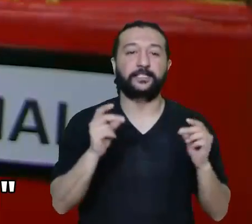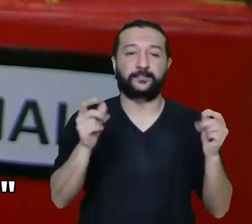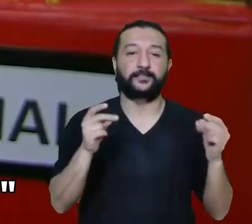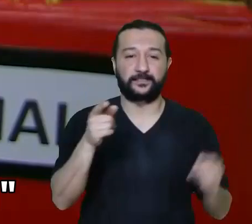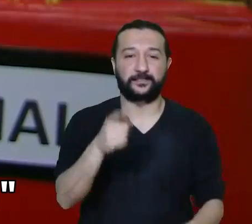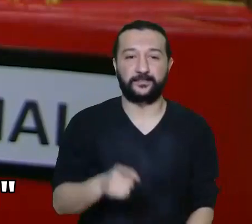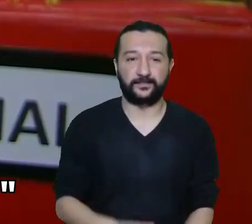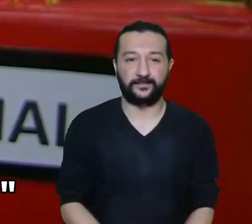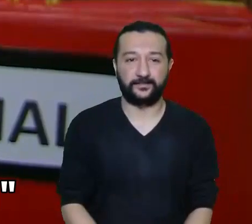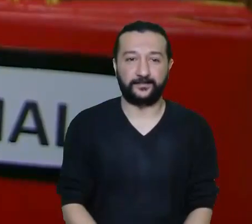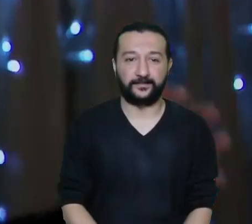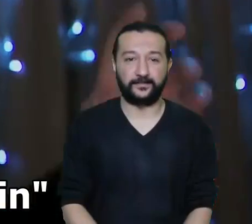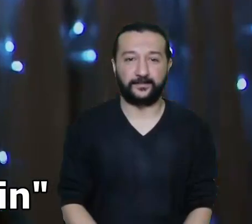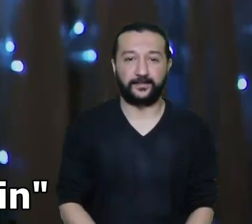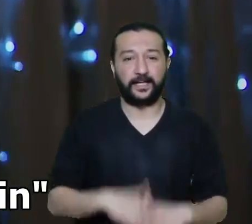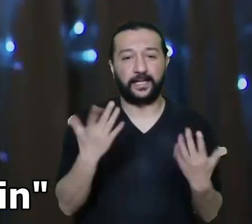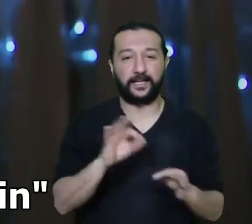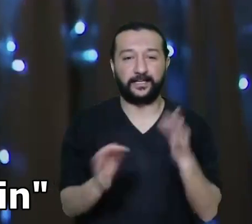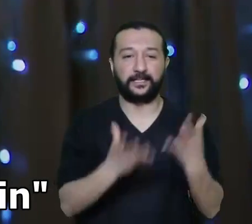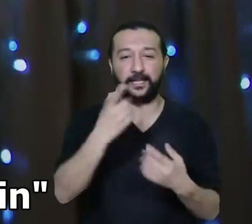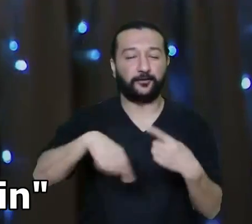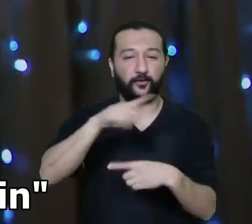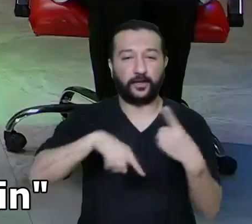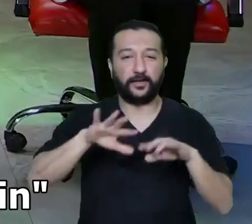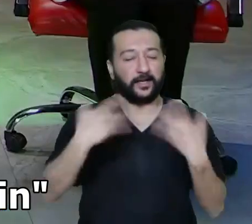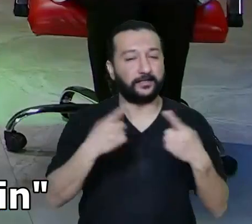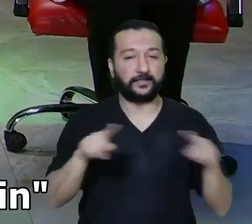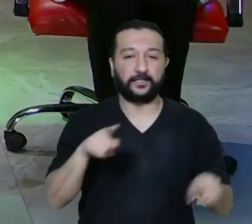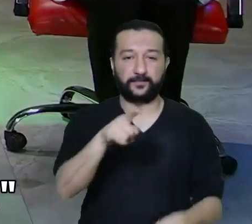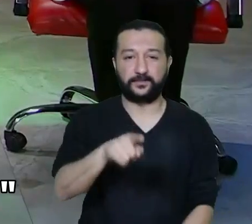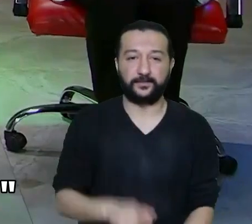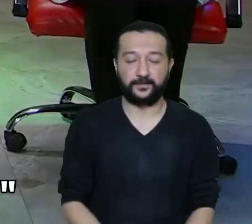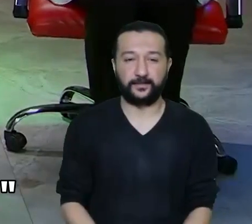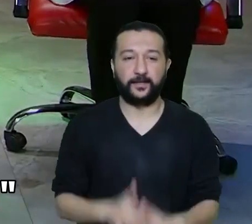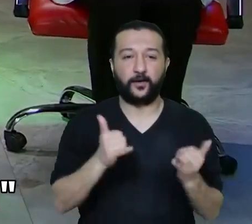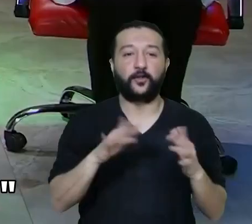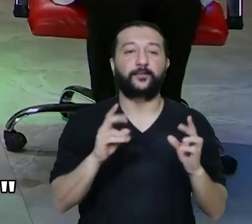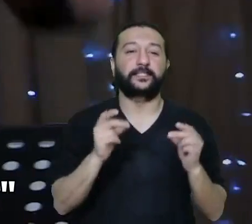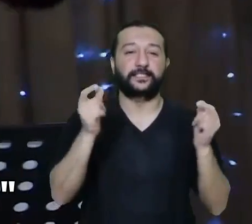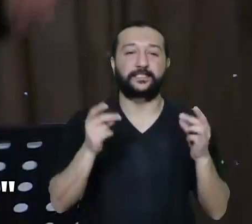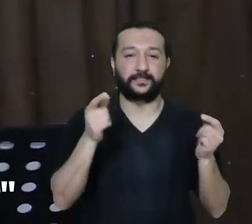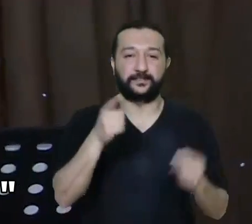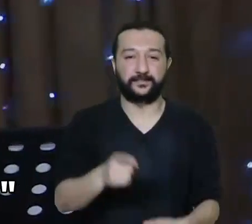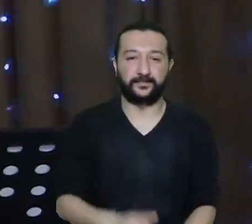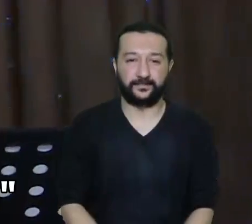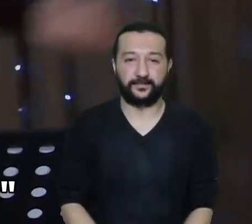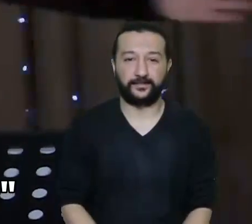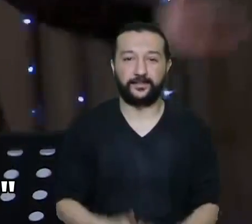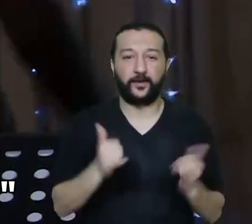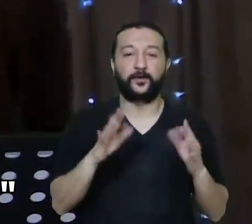Oynama şıkıdım şıkıdım. Ah yanar döner acayipsin. Oynama şıkıdım